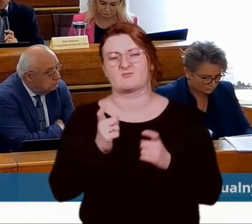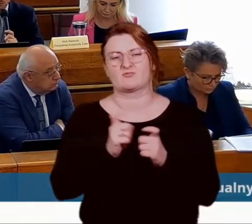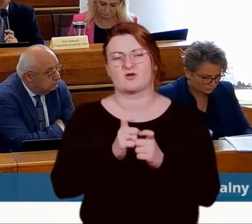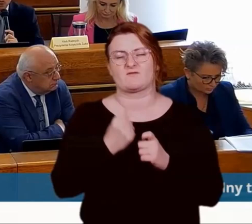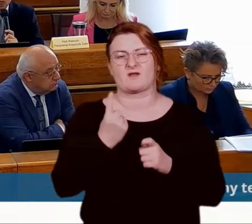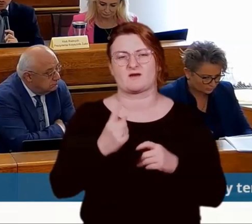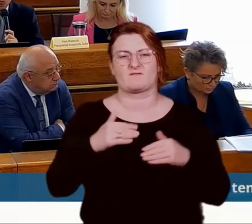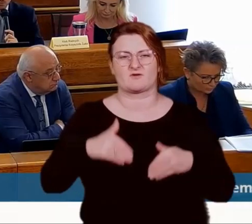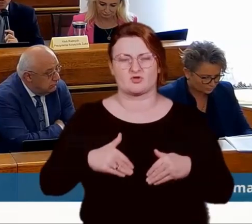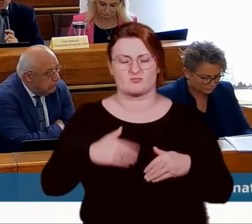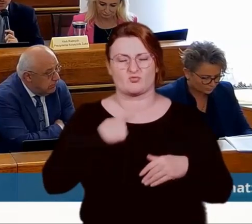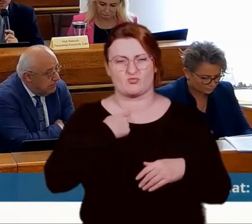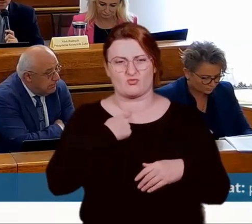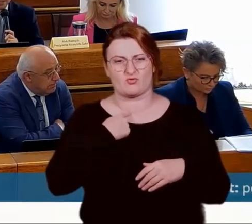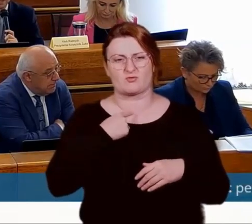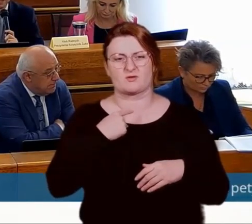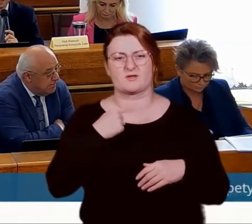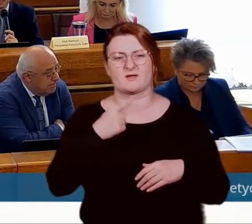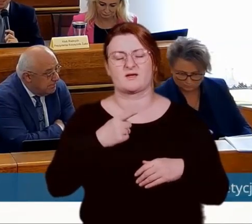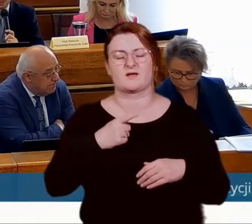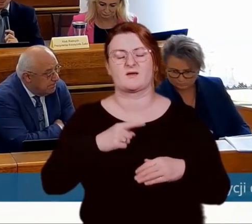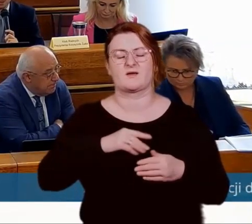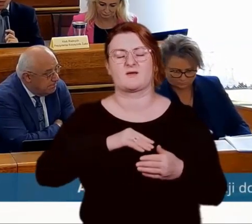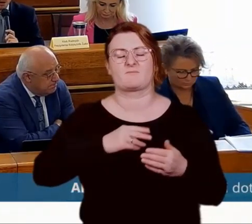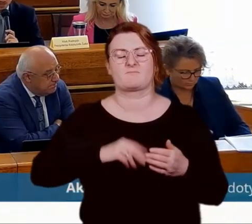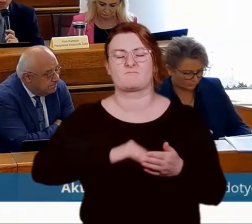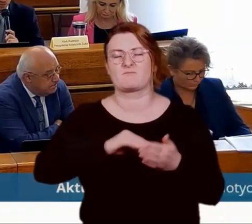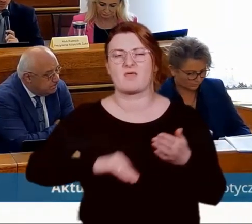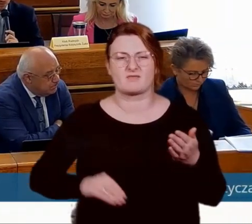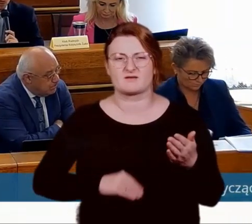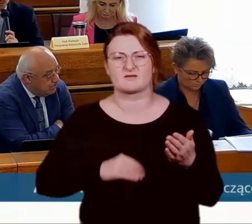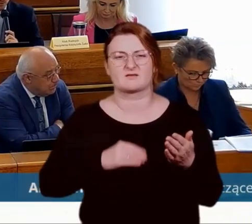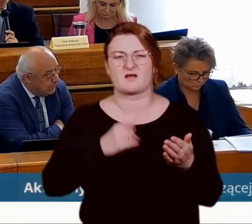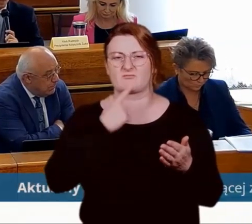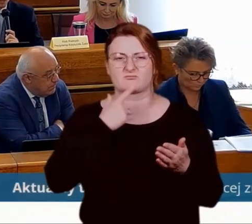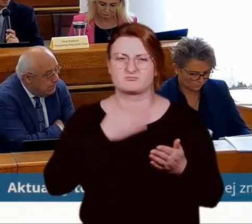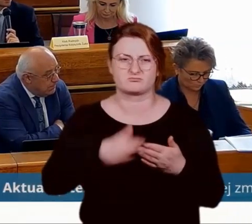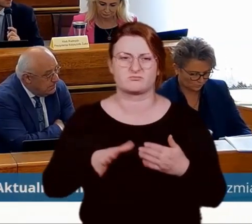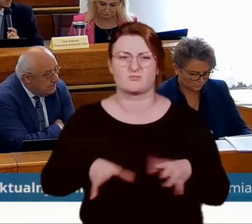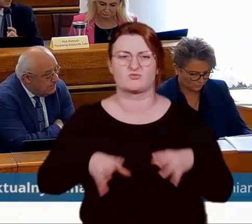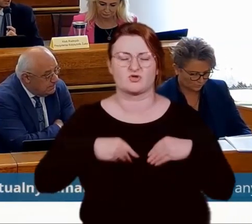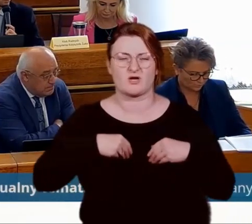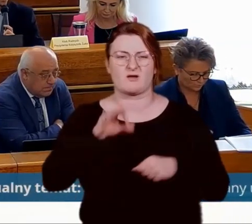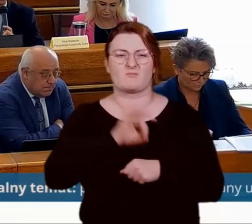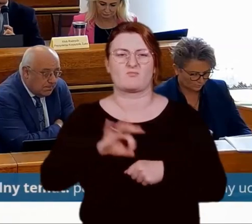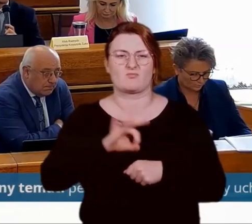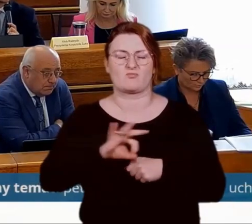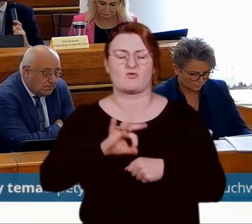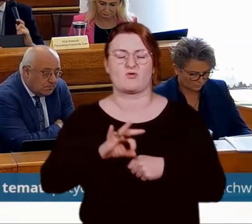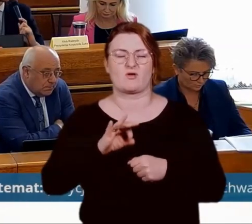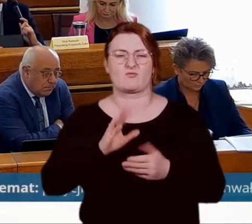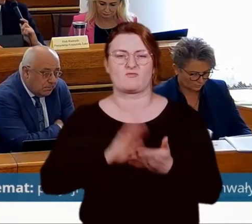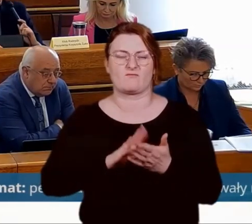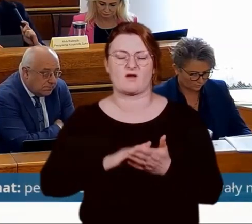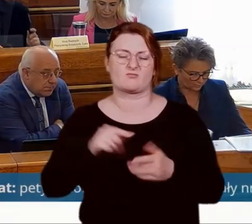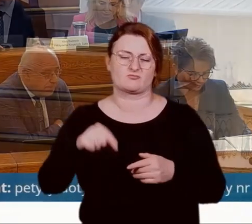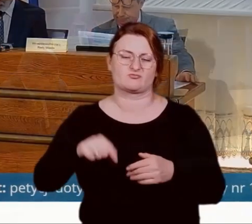głosie wstrzymującym się uznała petycję za niezasadną oraz przyjęła projekt uchwały, kierując je na dzisiejsze posiedzenie. Dziękuję Panie